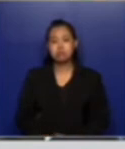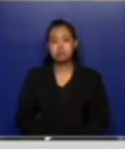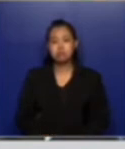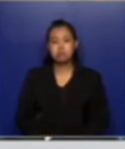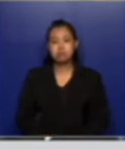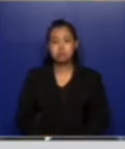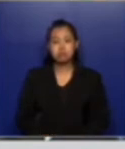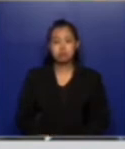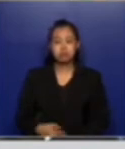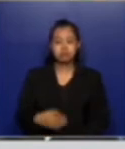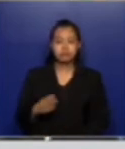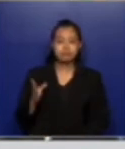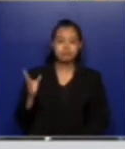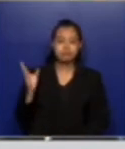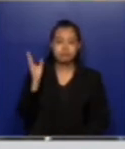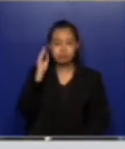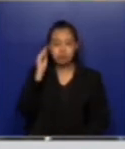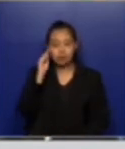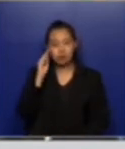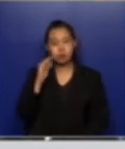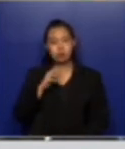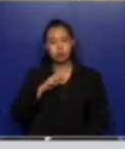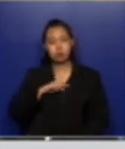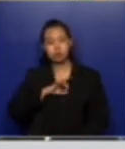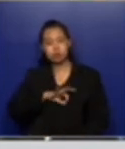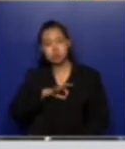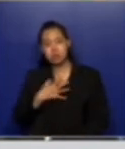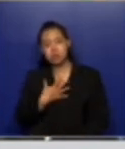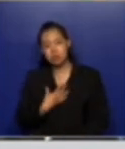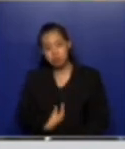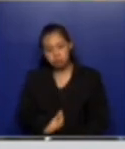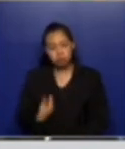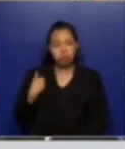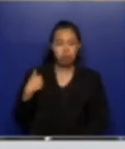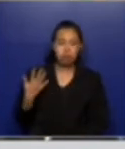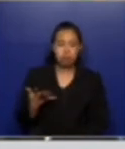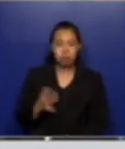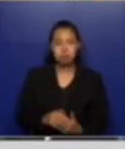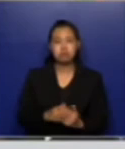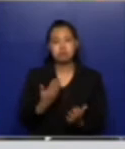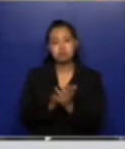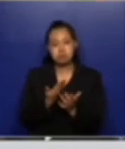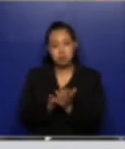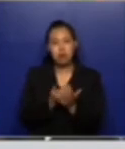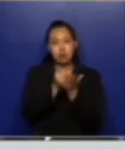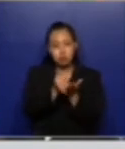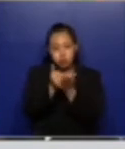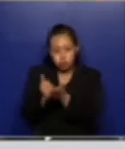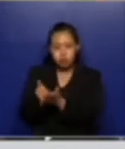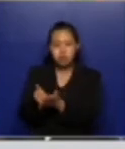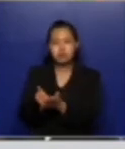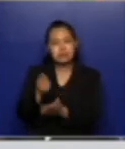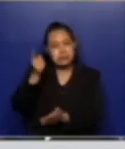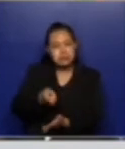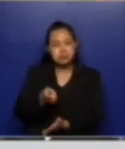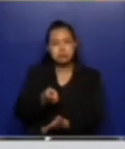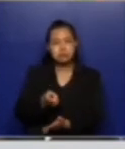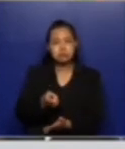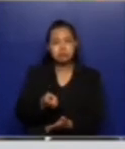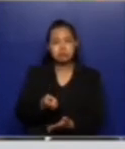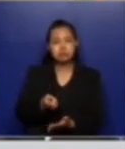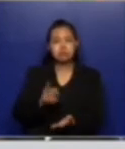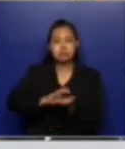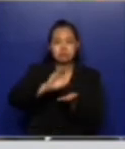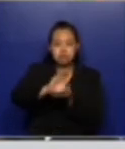ฟังแล้วเศร้าใจไหมครับประชาชนที่อยู่ทางบ้านงบที่ช่วยเหลือประชาชนจริงๆน่ะนะครับคืองบลงทุ